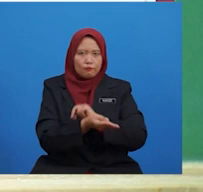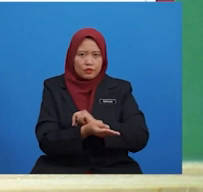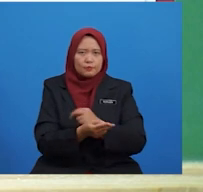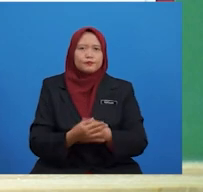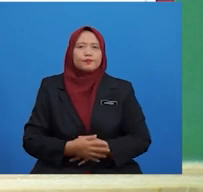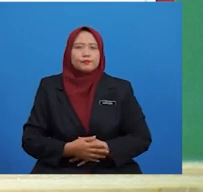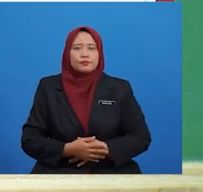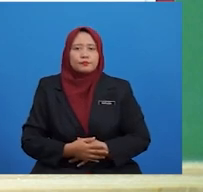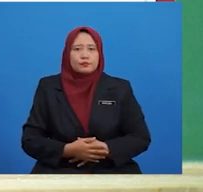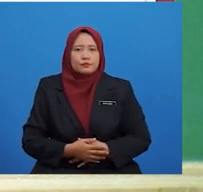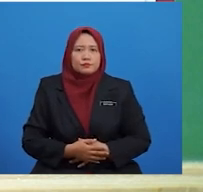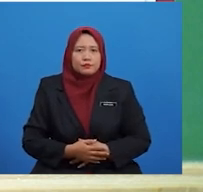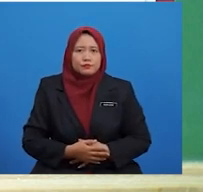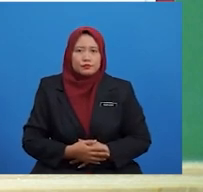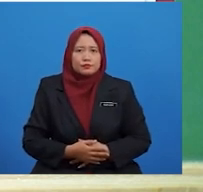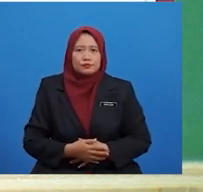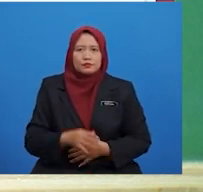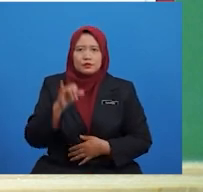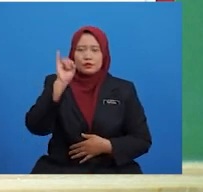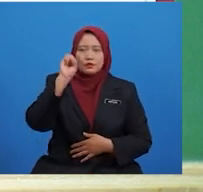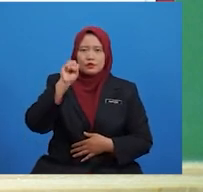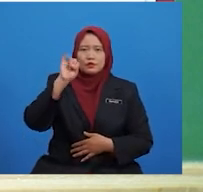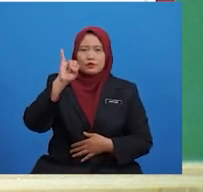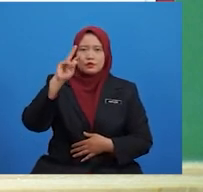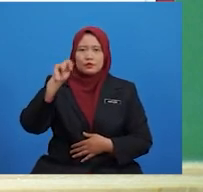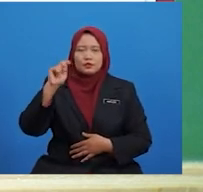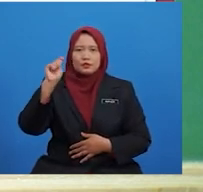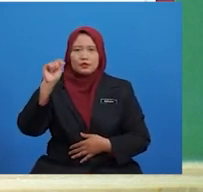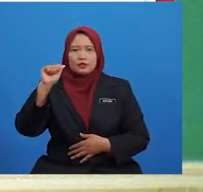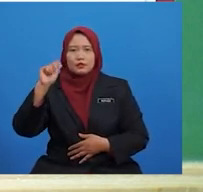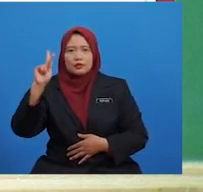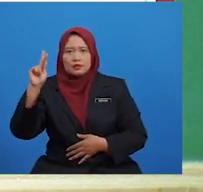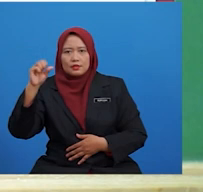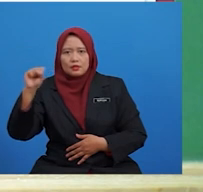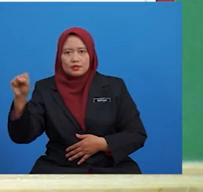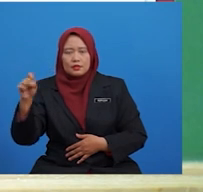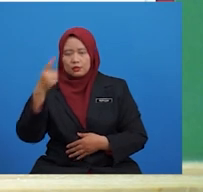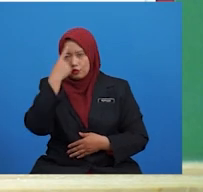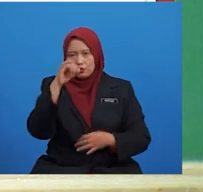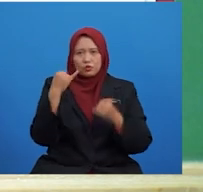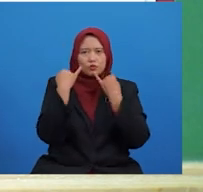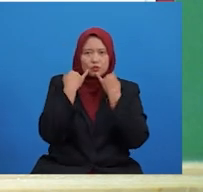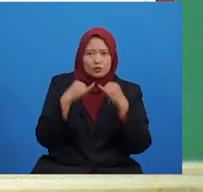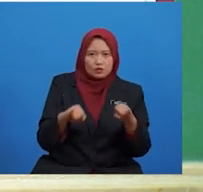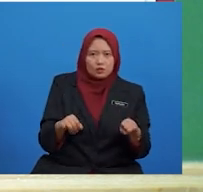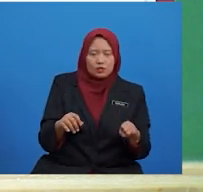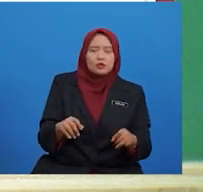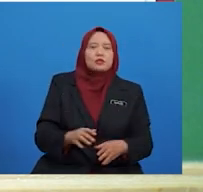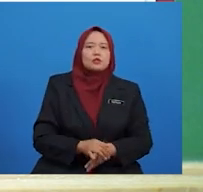menggunakan perkataan simpanan iaitu final dan static adalah seperti